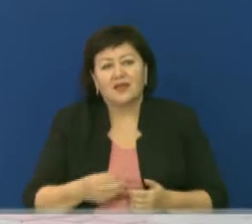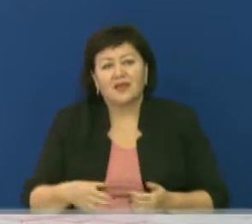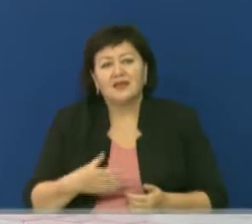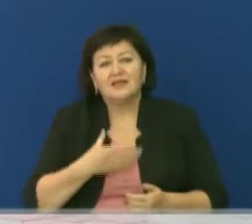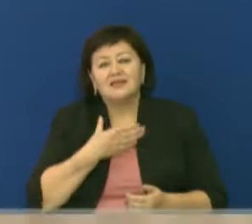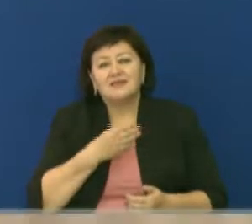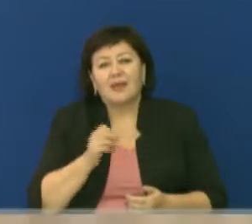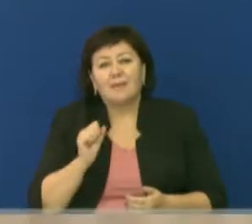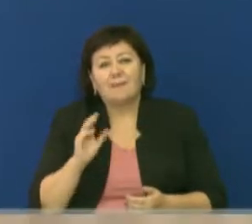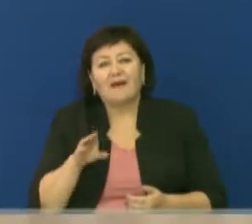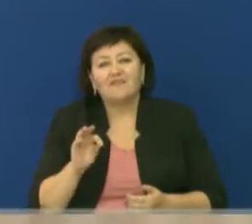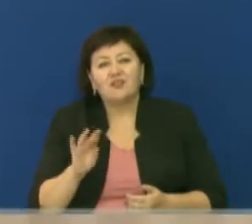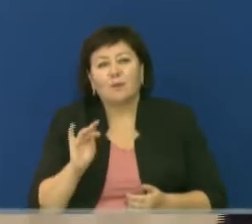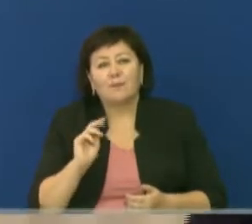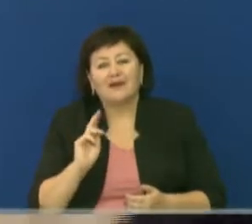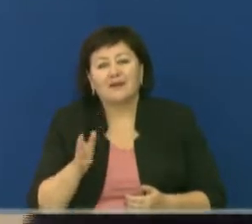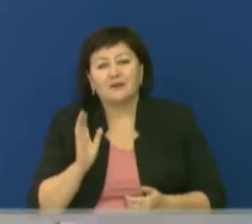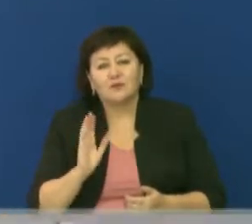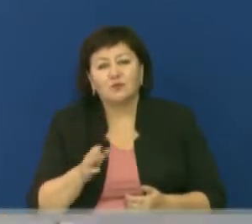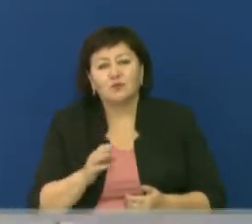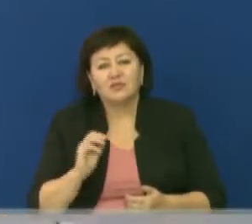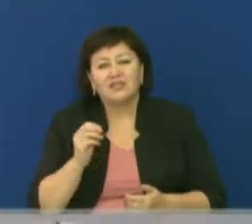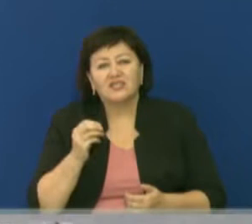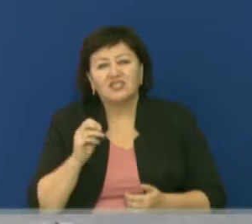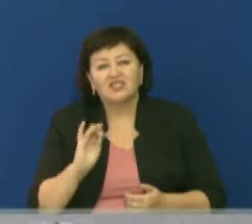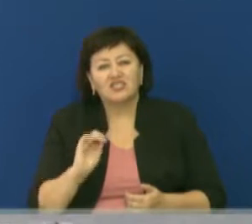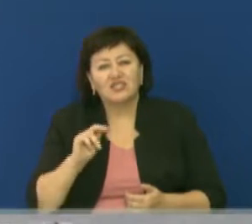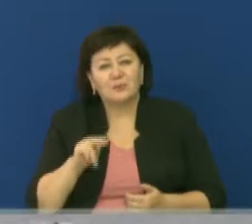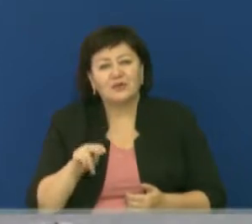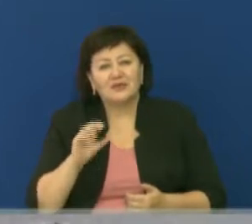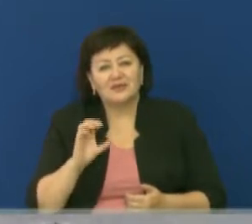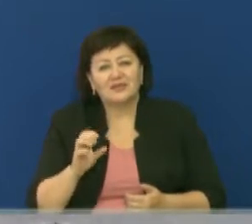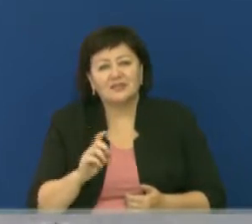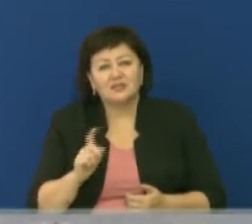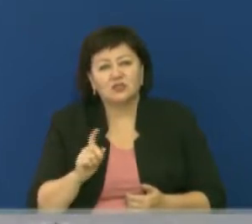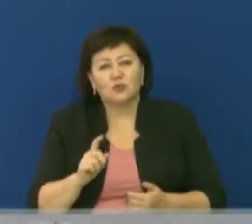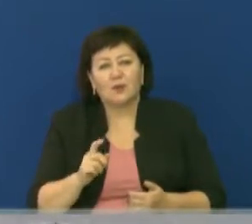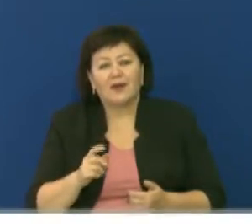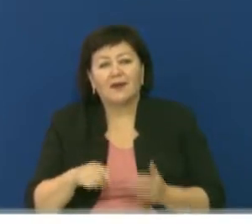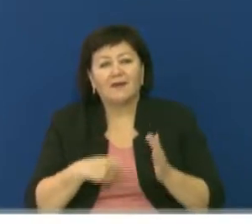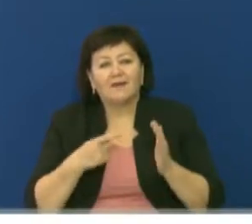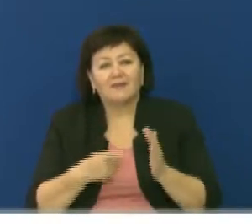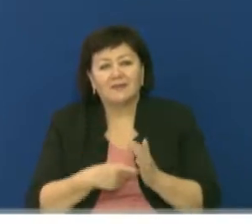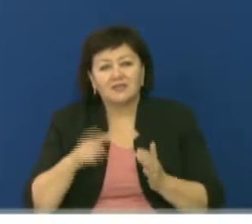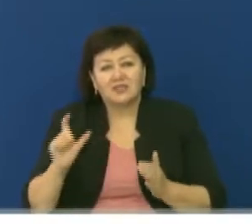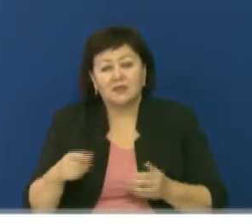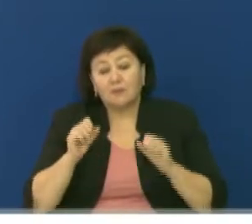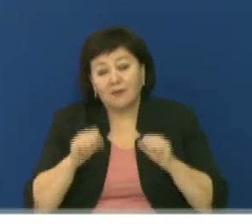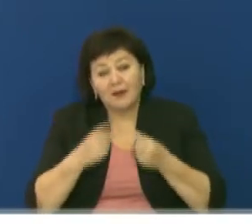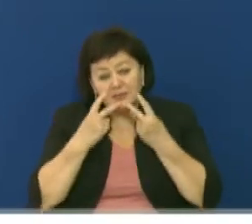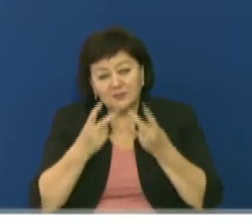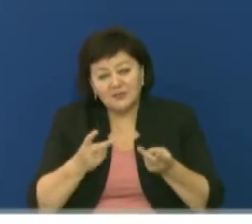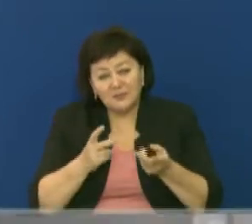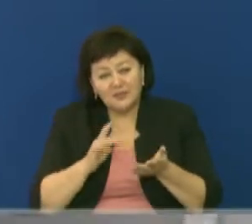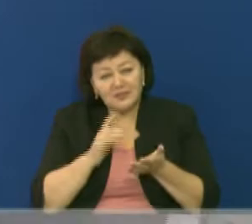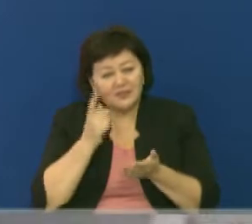«Семавтопарку» поручено установить на своих автобусах GPS-навигацию, чтобы горожане могли видеть передвижение автобусов в приложении «Инфобас». Что же